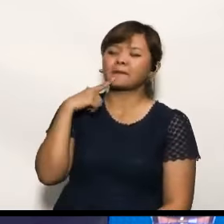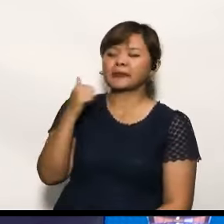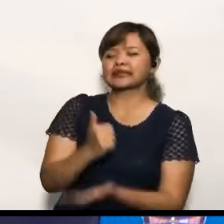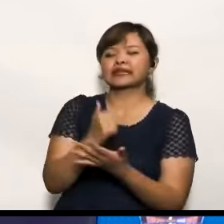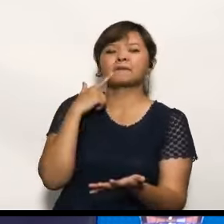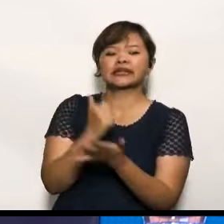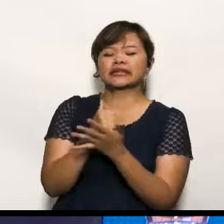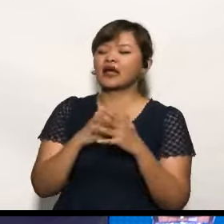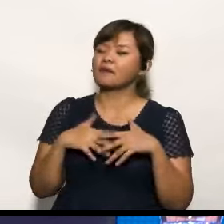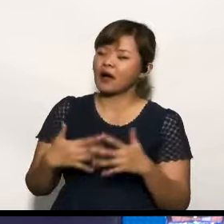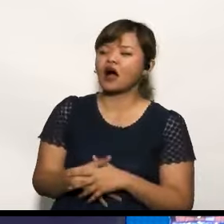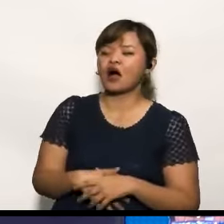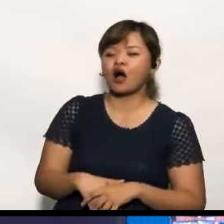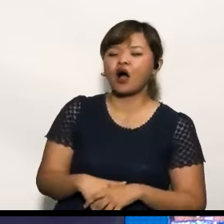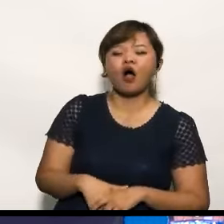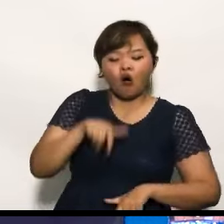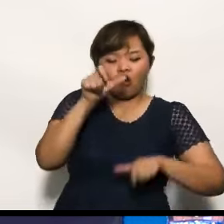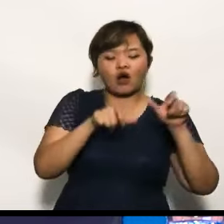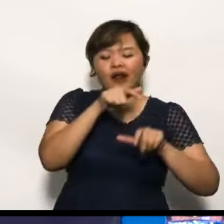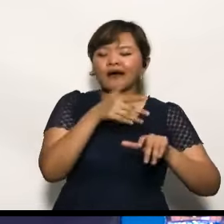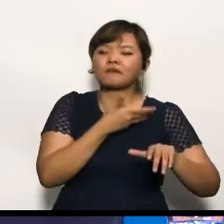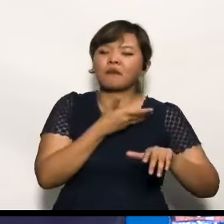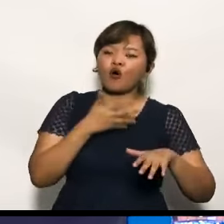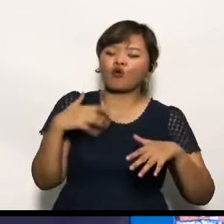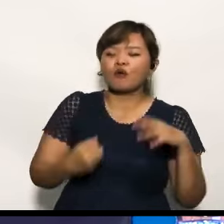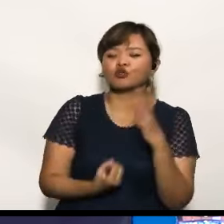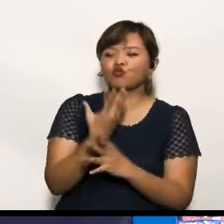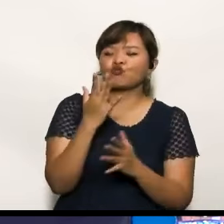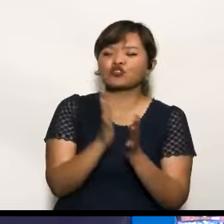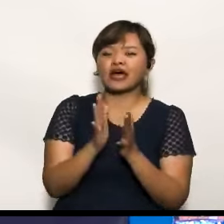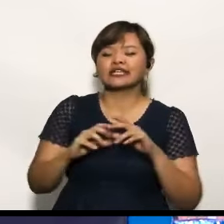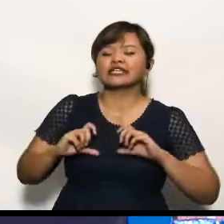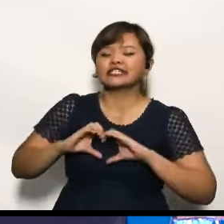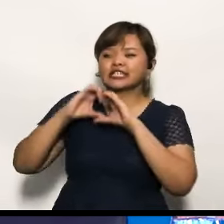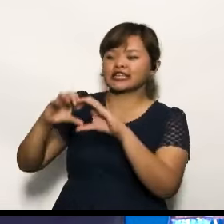penting itu orang-orang yang mau bertumbuh dan cinta firman.